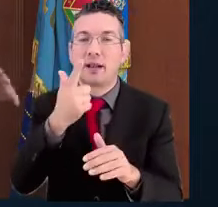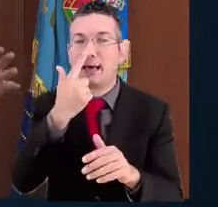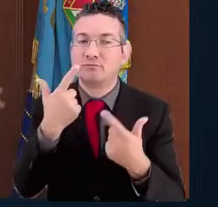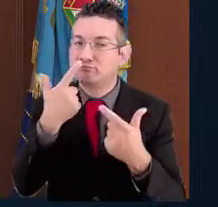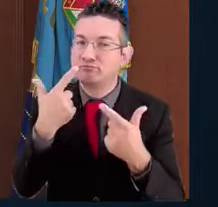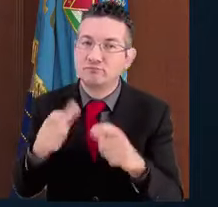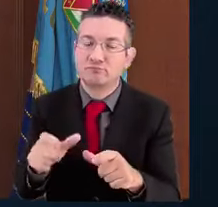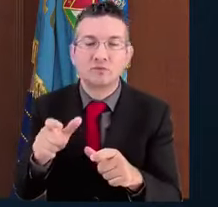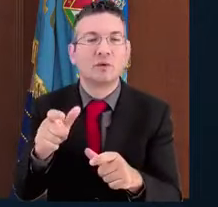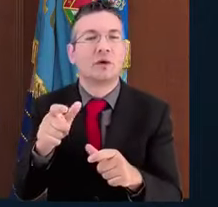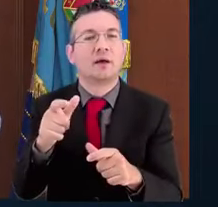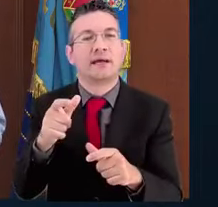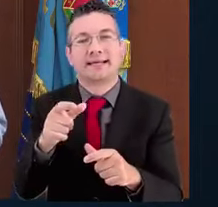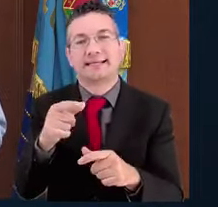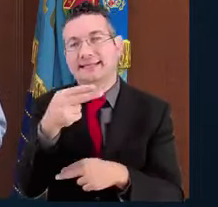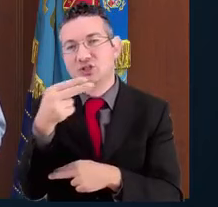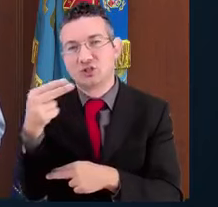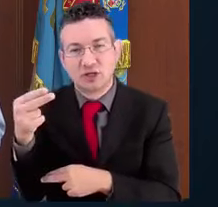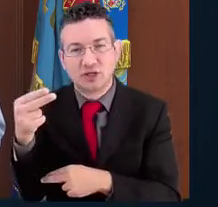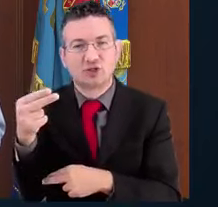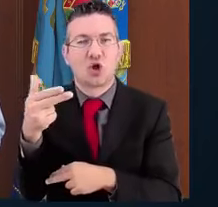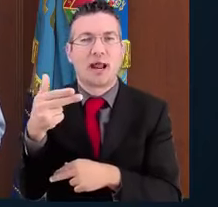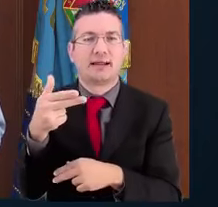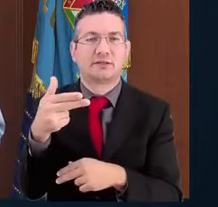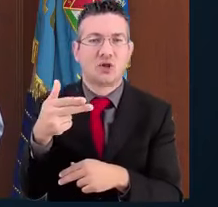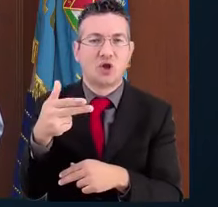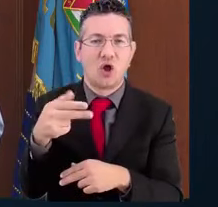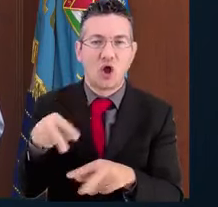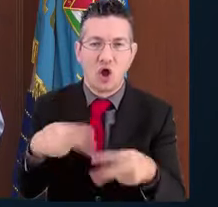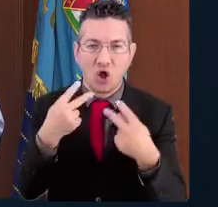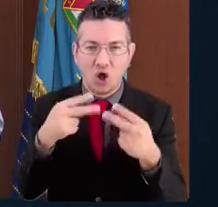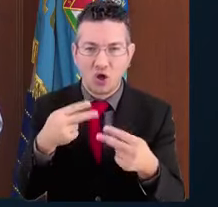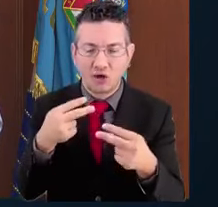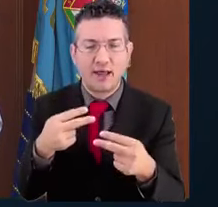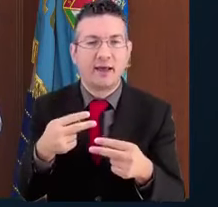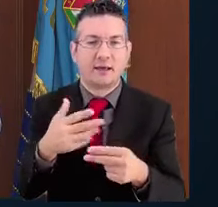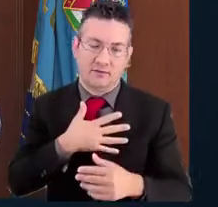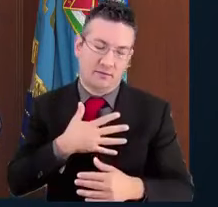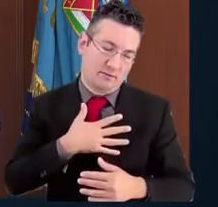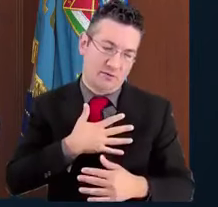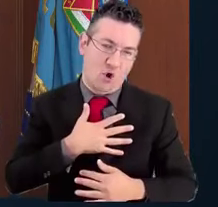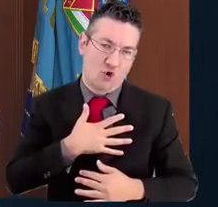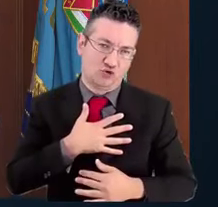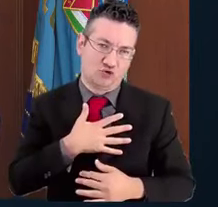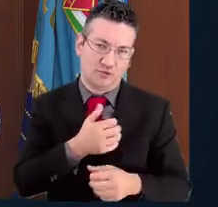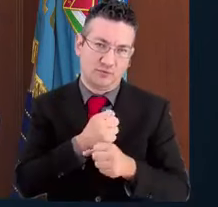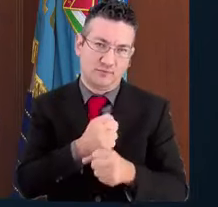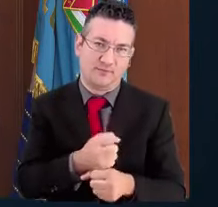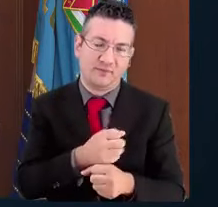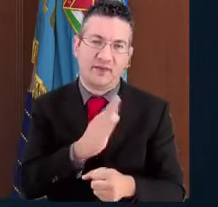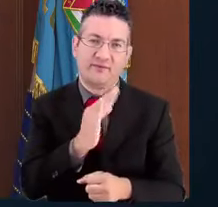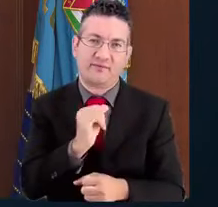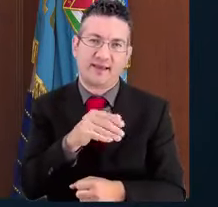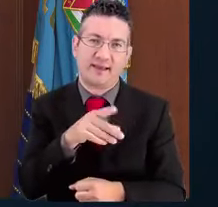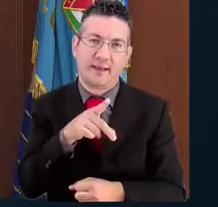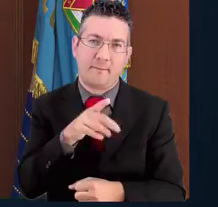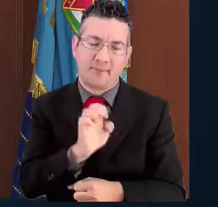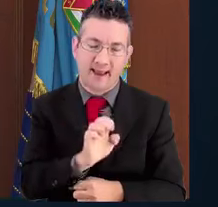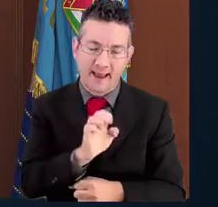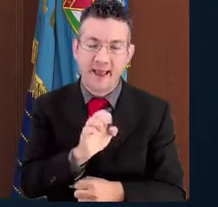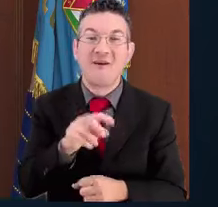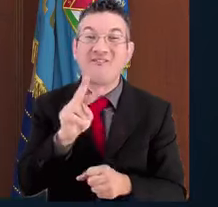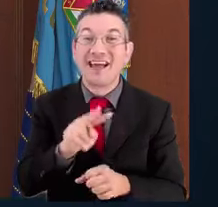turismo in generale perché mi focalizzo solo sulla parte che noi rappresentiamo direttamente come fipe 27.000 la regione